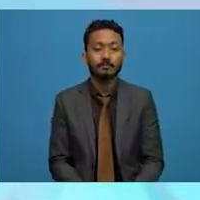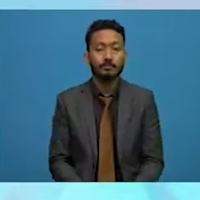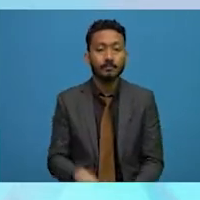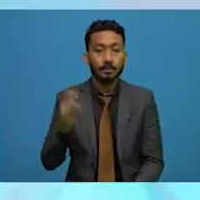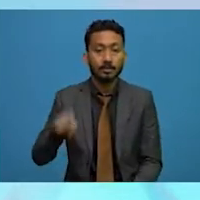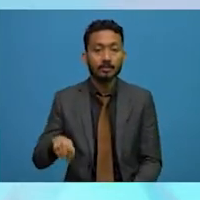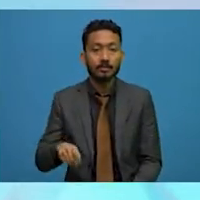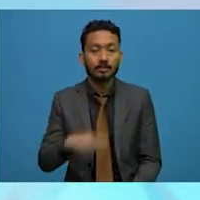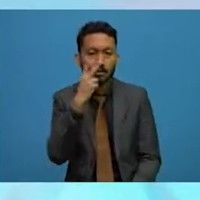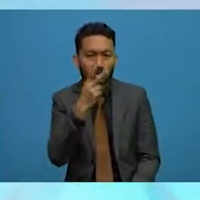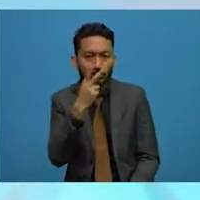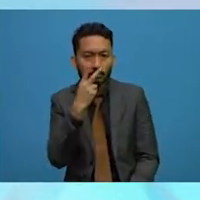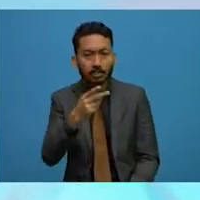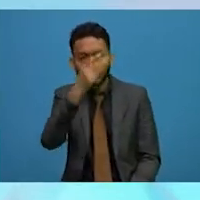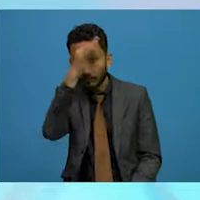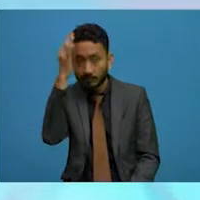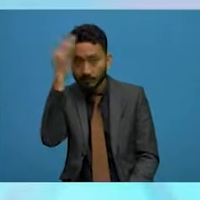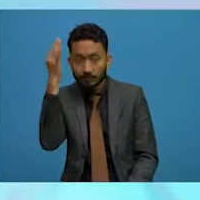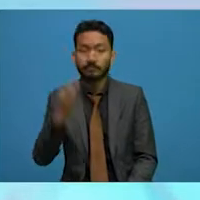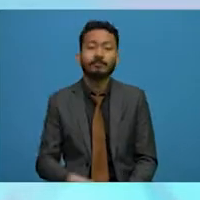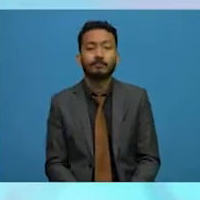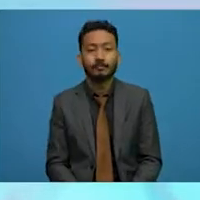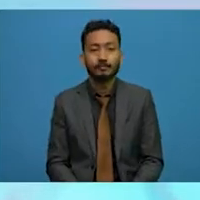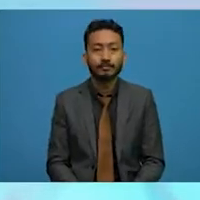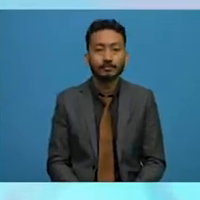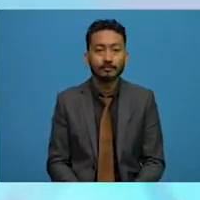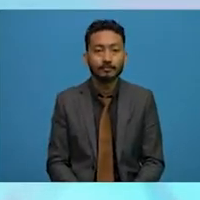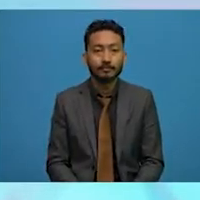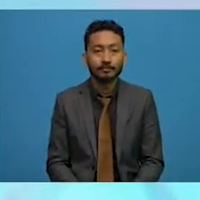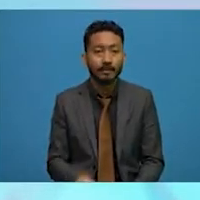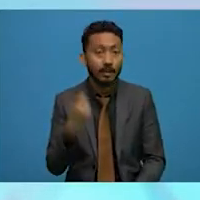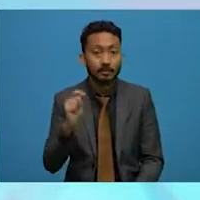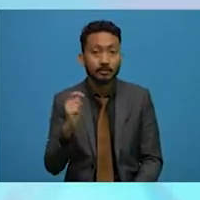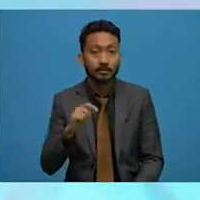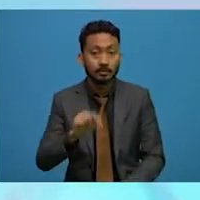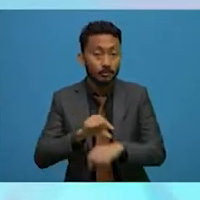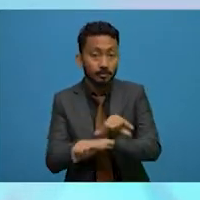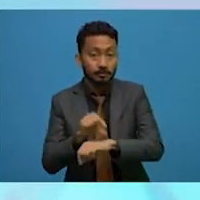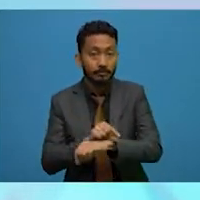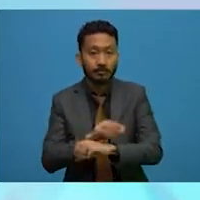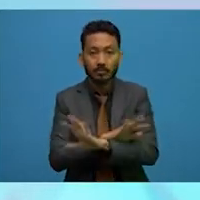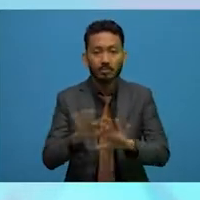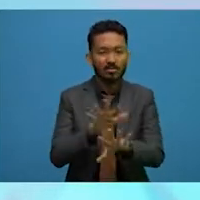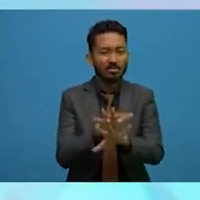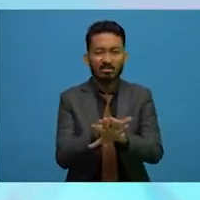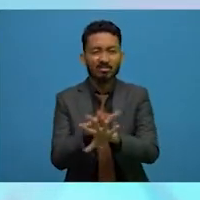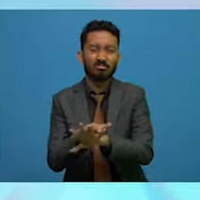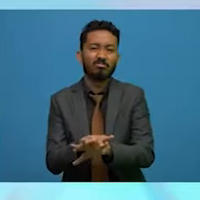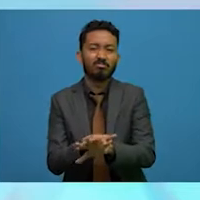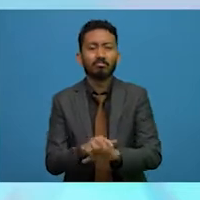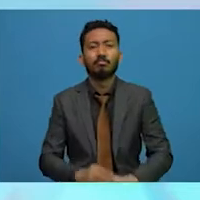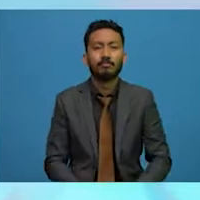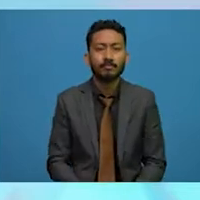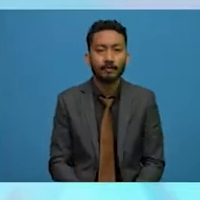sewajarnya mengambil kira beberapa perkara, iaitu teks yang digunakan tidak terlalu banyak